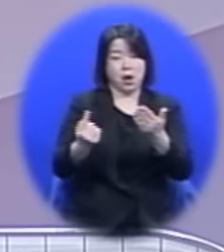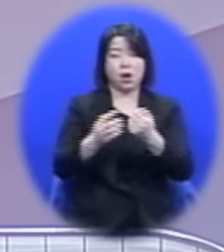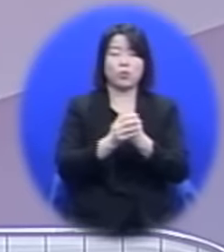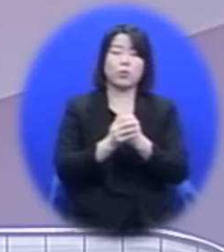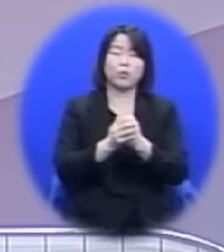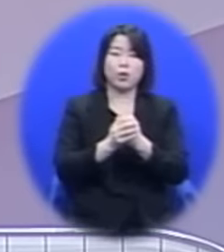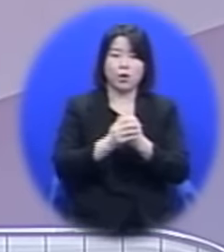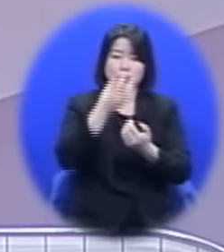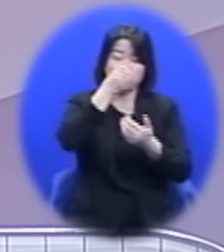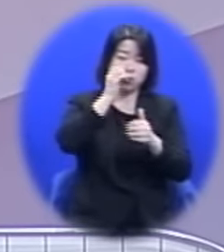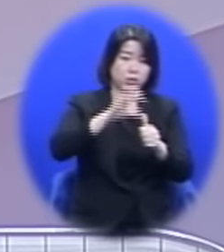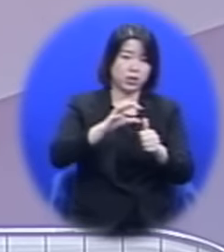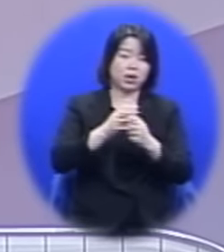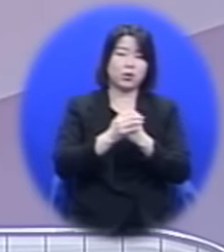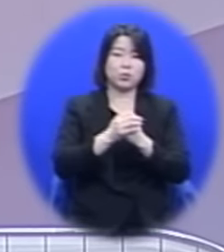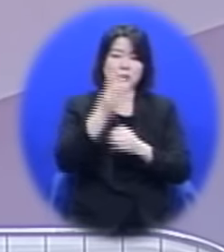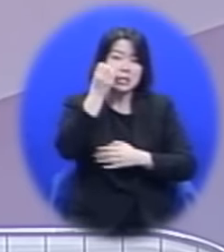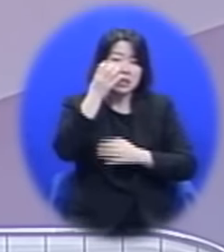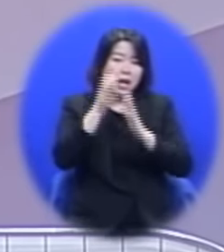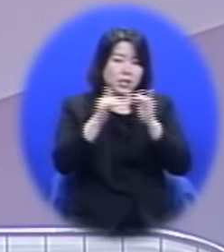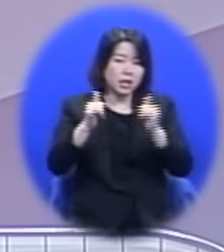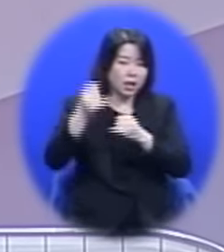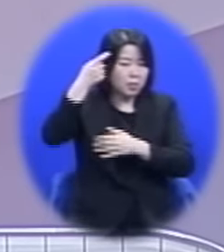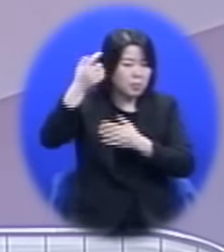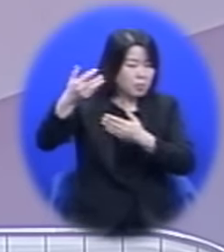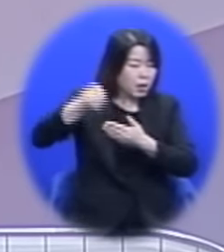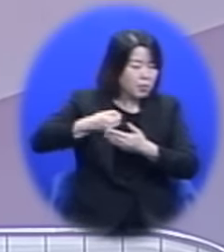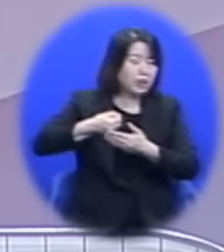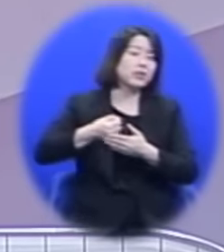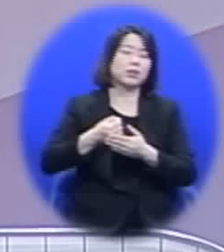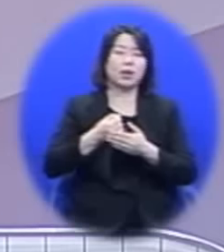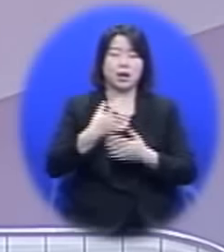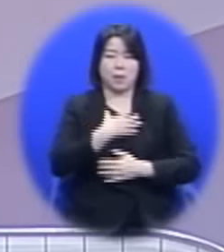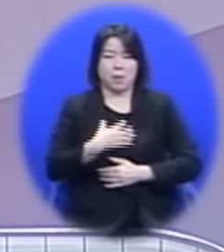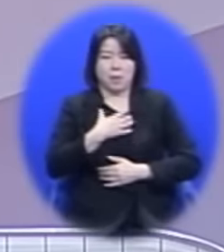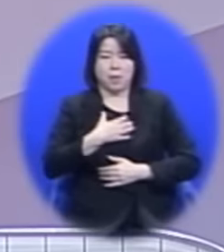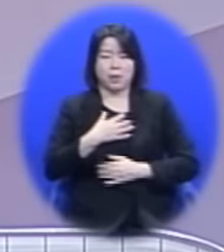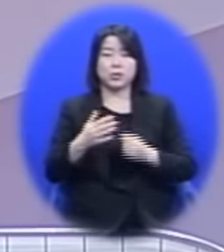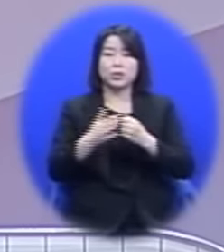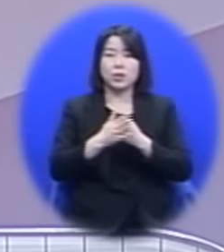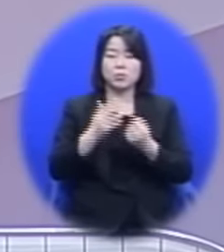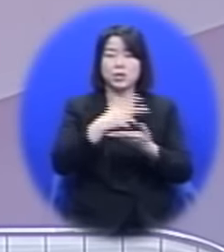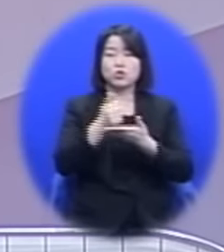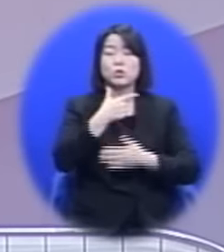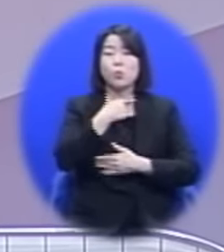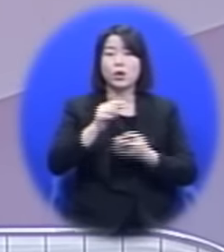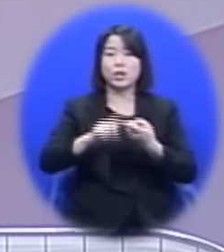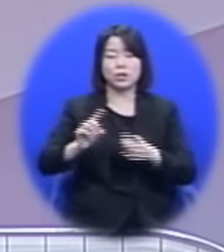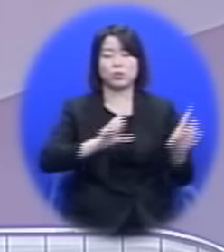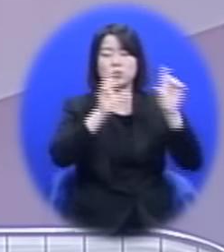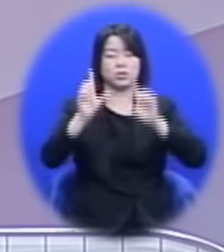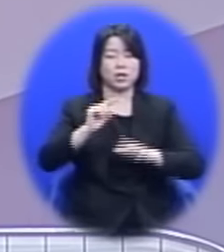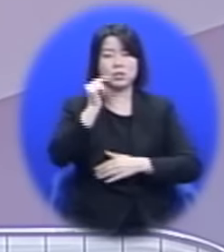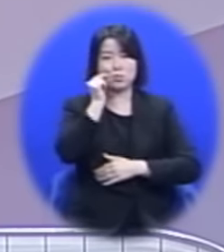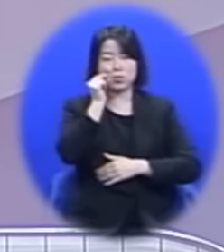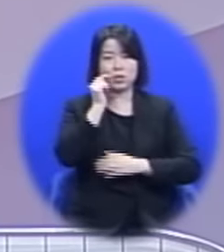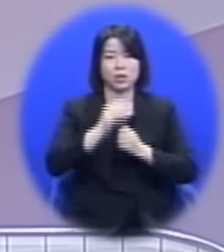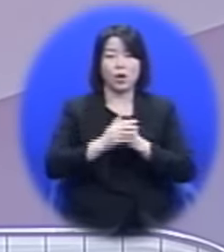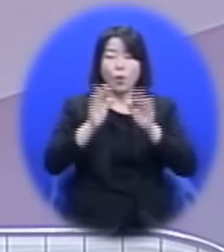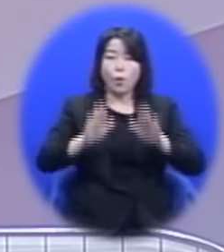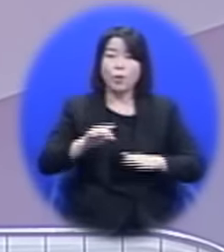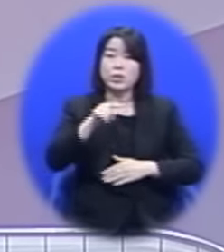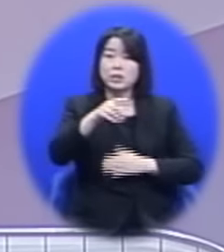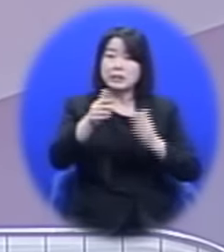무시당하고 이상한 사람 취급받을까 봐 염려함으로 주님이 원하시는 대로 살지 못했습니다. 오늘 제가